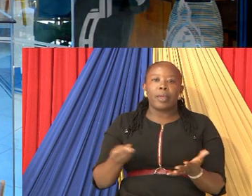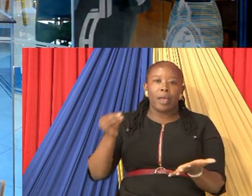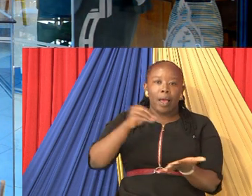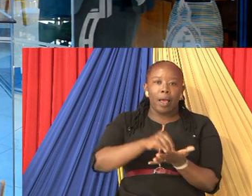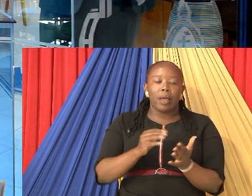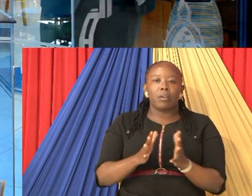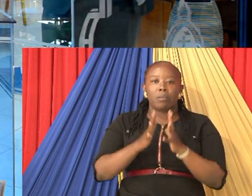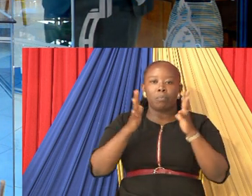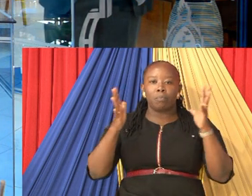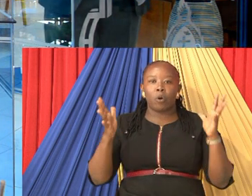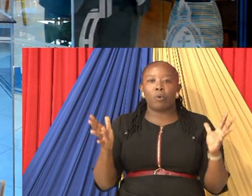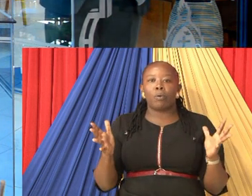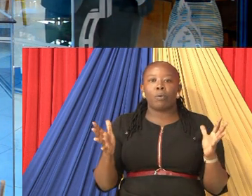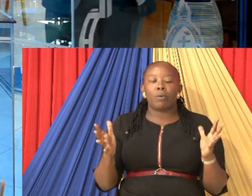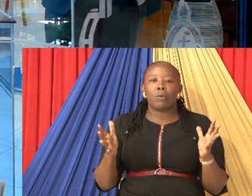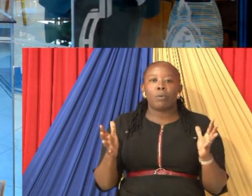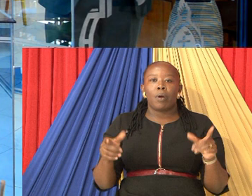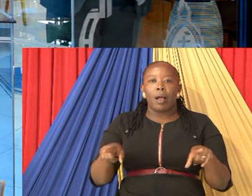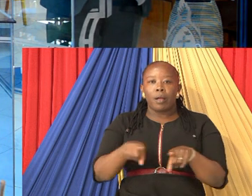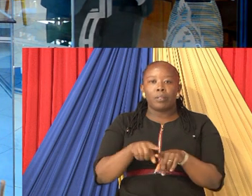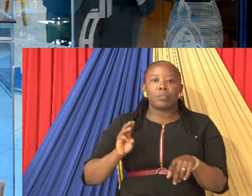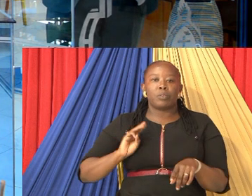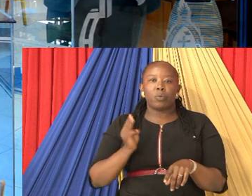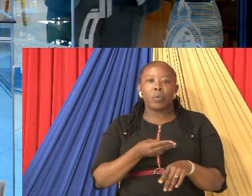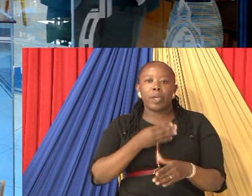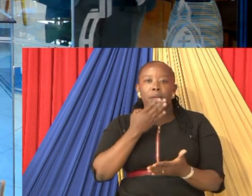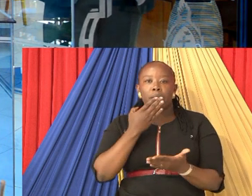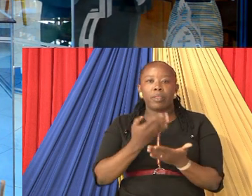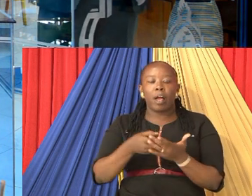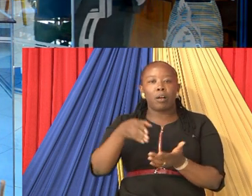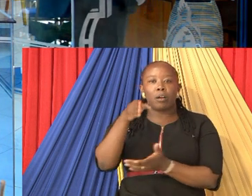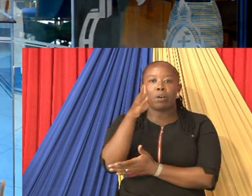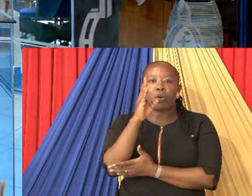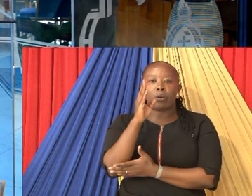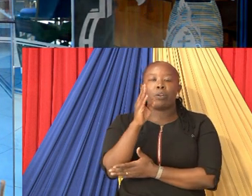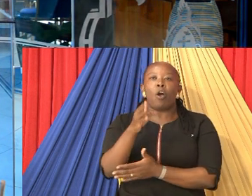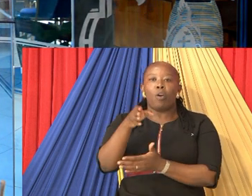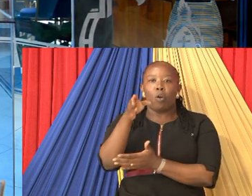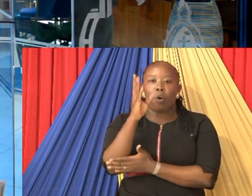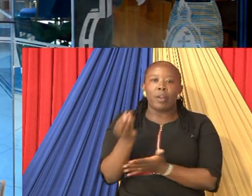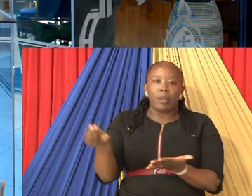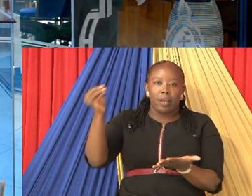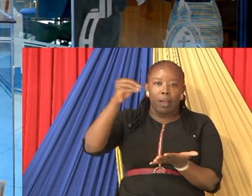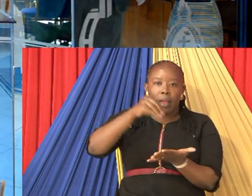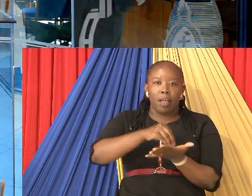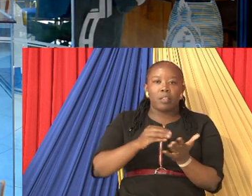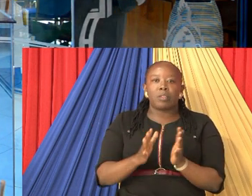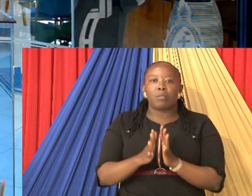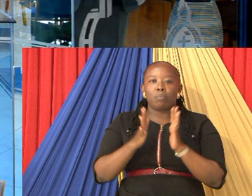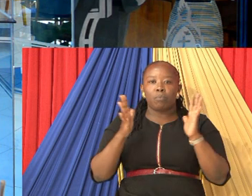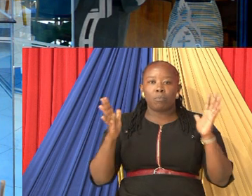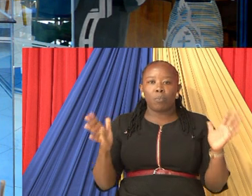more. Nitawaongezea. Tunapomshukuru Mungu hutuongezea. Tunafungua milango ya